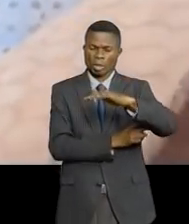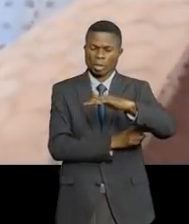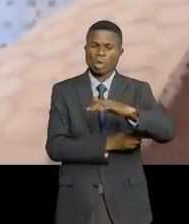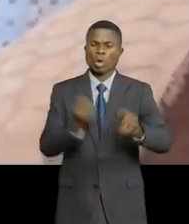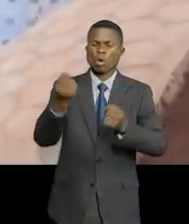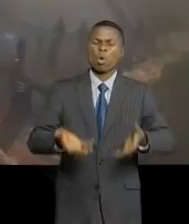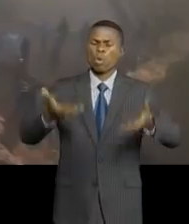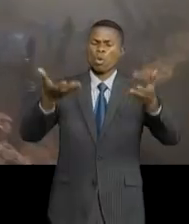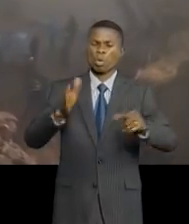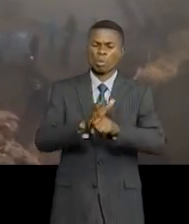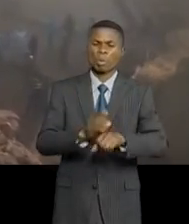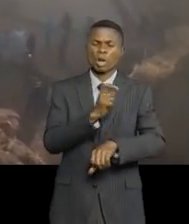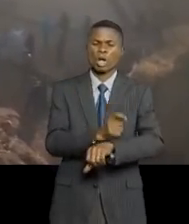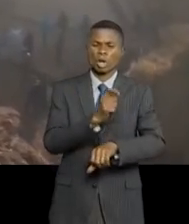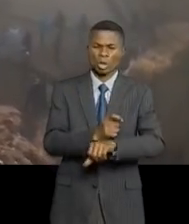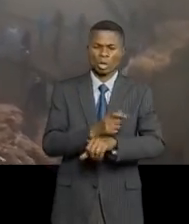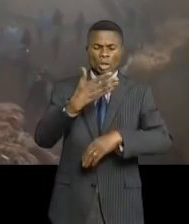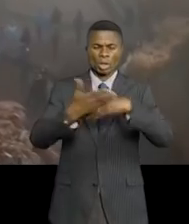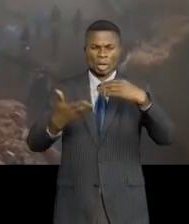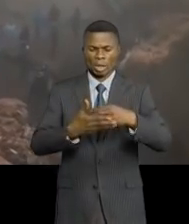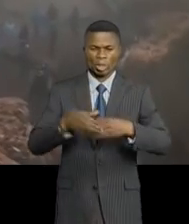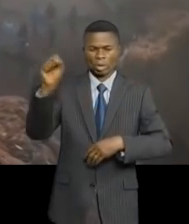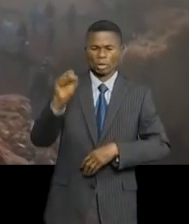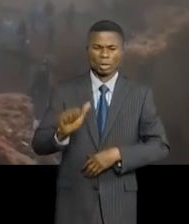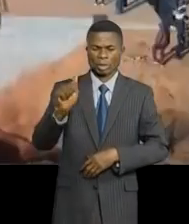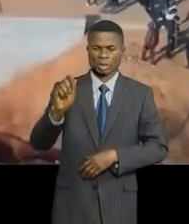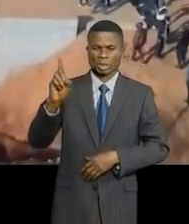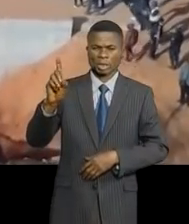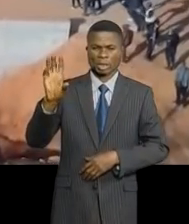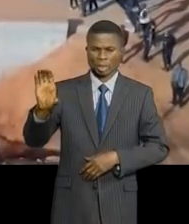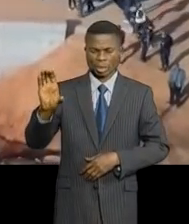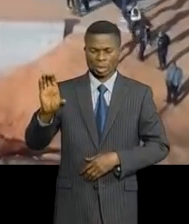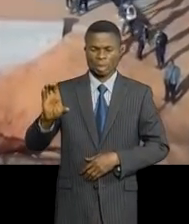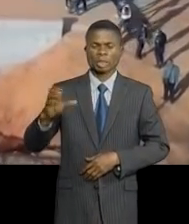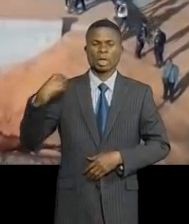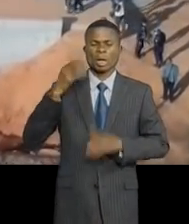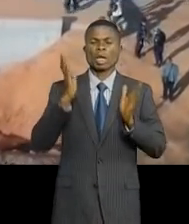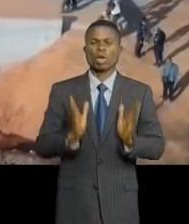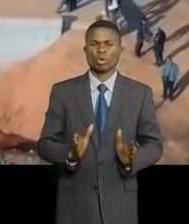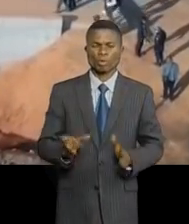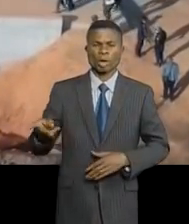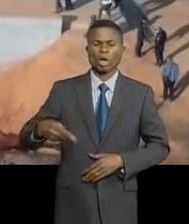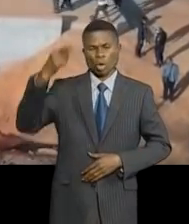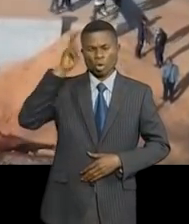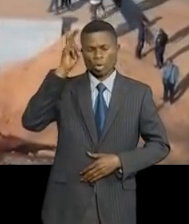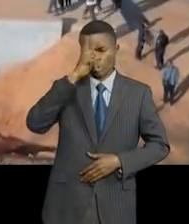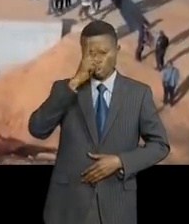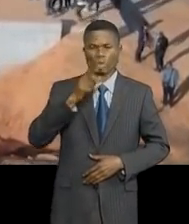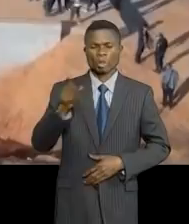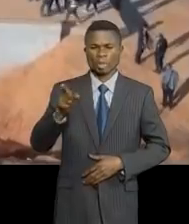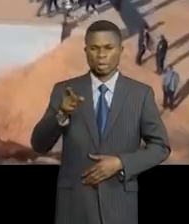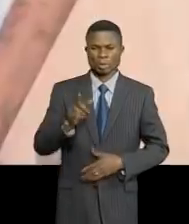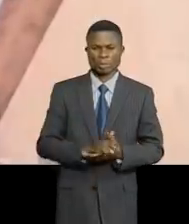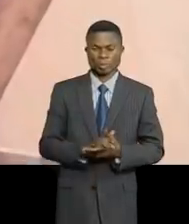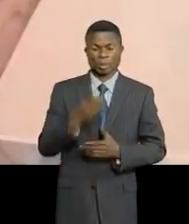x 2, est construit selon les normes de la SADC. Tout au long du parcours, le chef de l'équipe provinciale du Haut-Katanga n'a pas manqué de